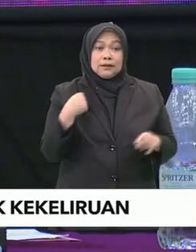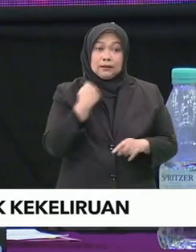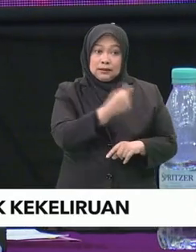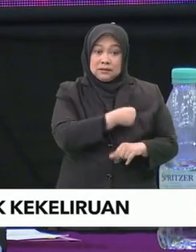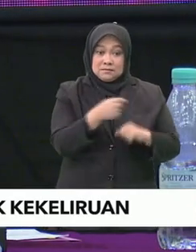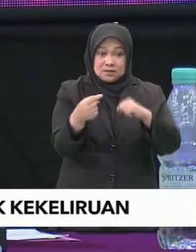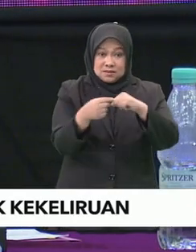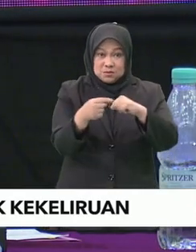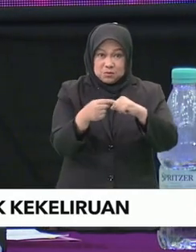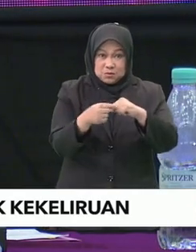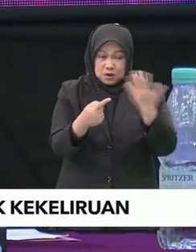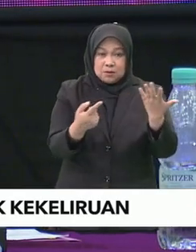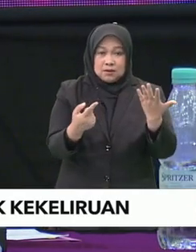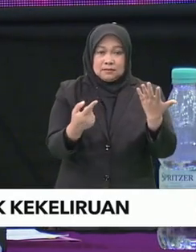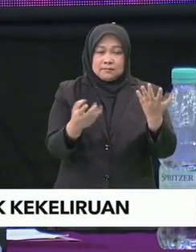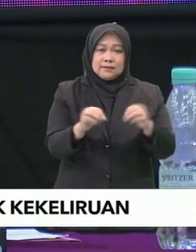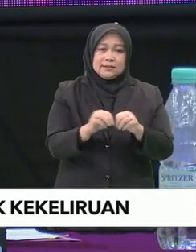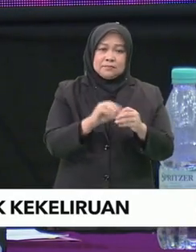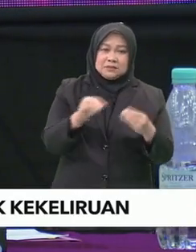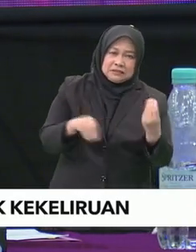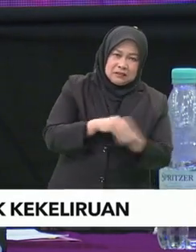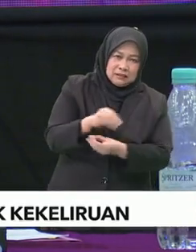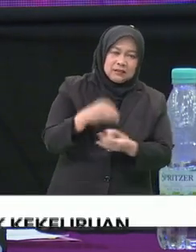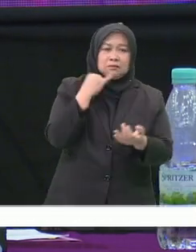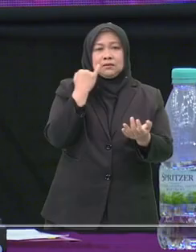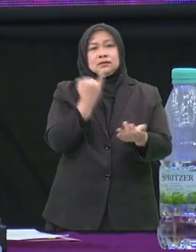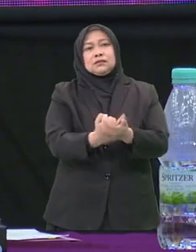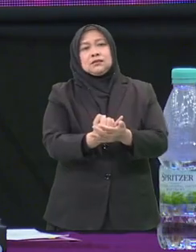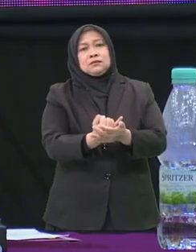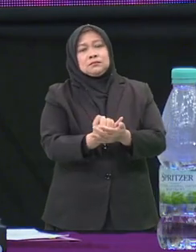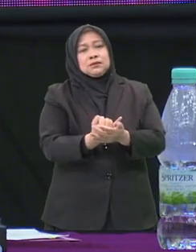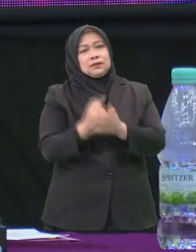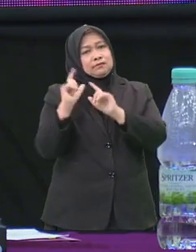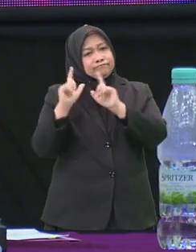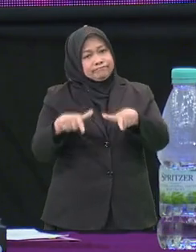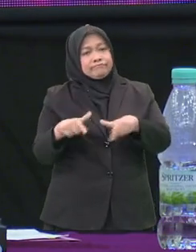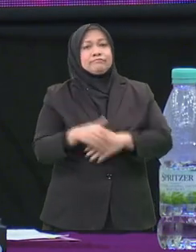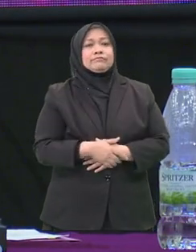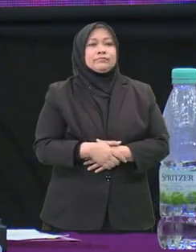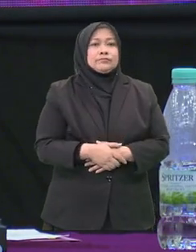dituduh sebagai menggadaikan dan khianati amanah dan sebagainya